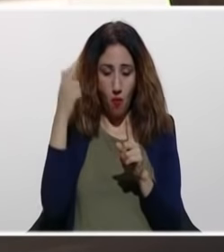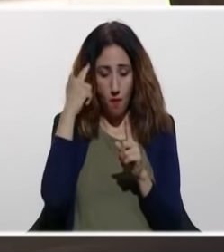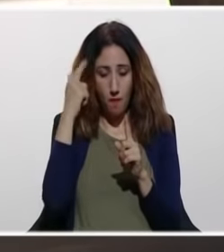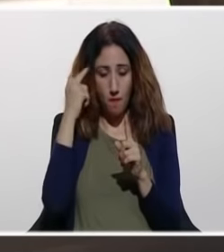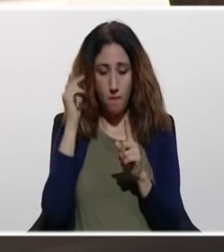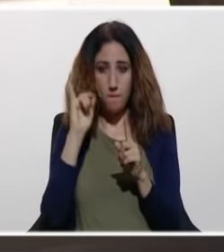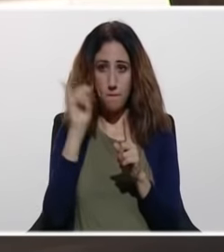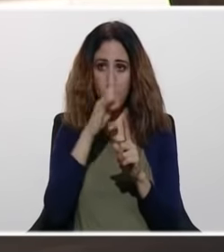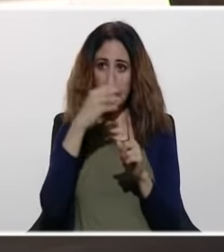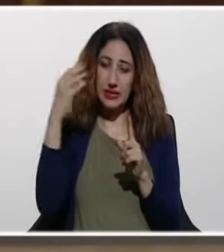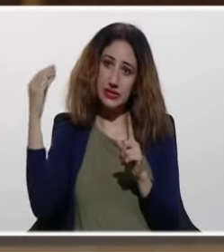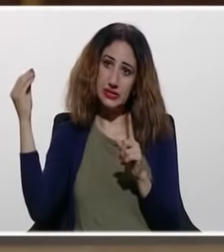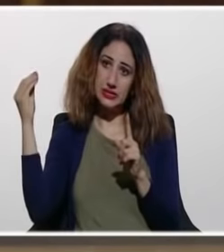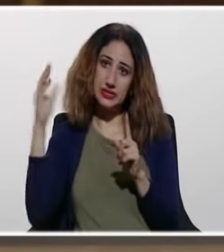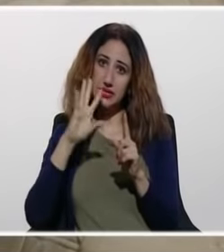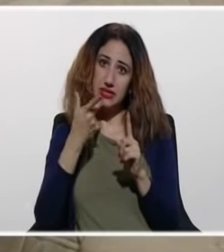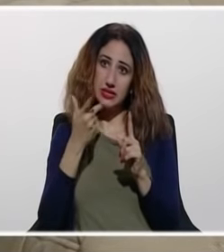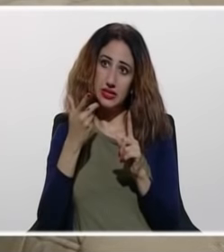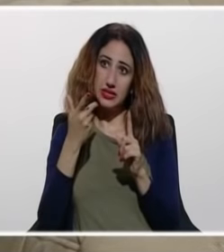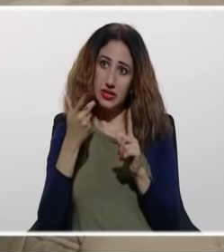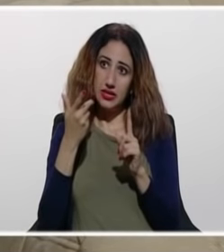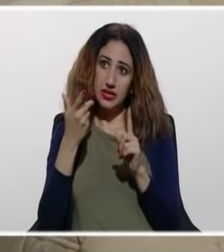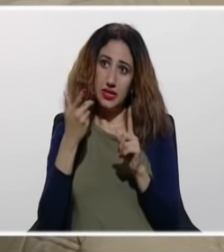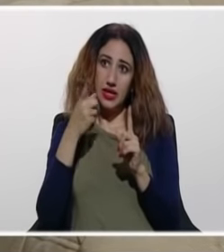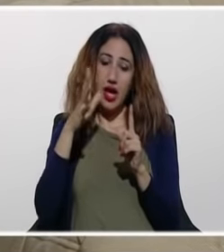هدفي حاجات كتير يعني. هدفي زي الخاص ده